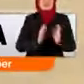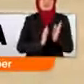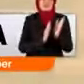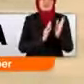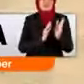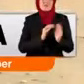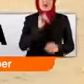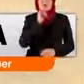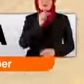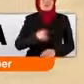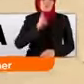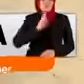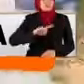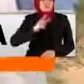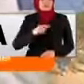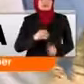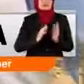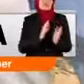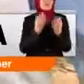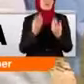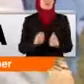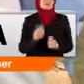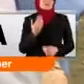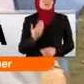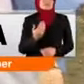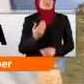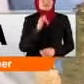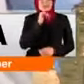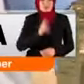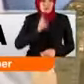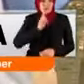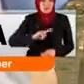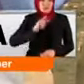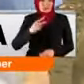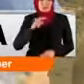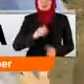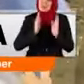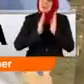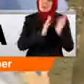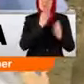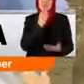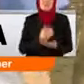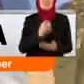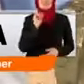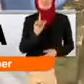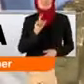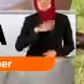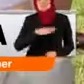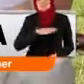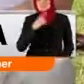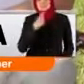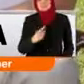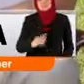Ağustosun sonuna kadar devam edecek sosun sonuna kadar değil süreklilik oldu kazanmasını